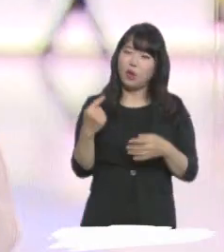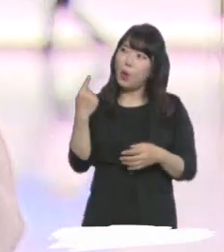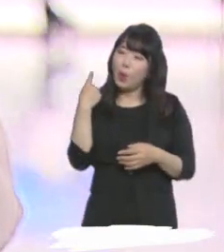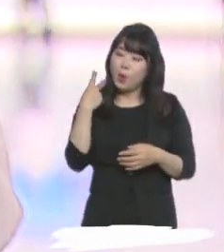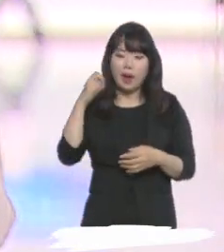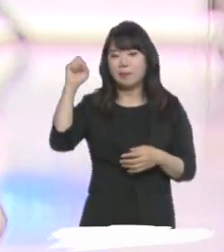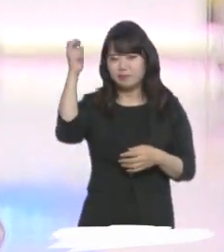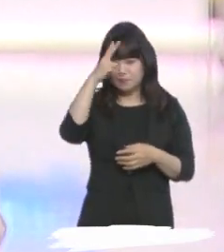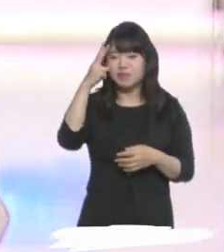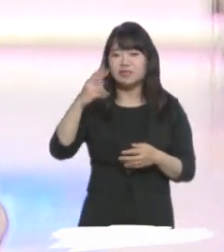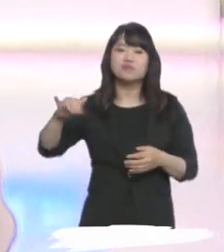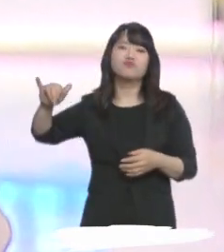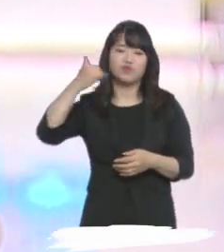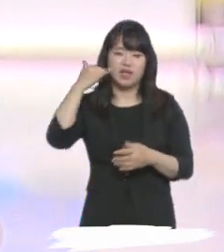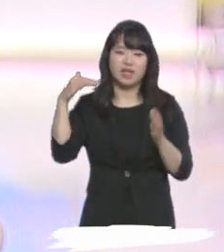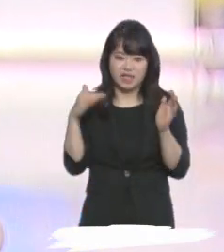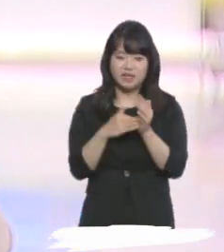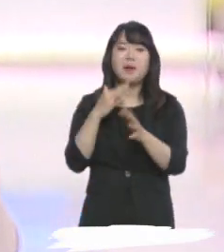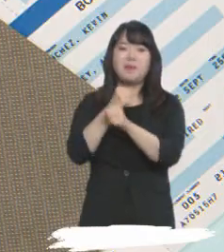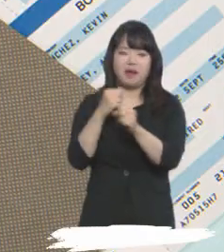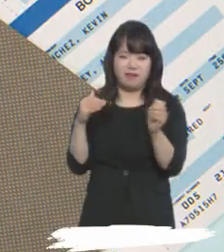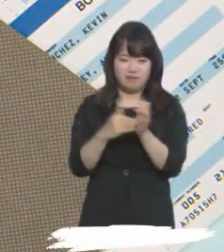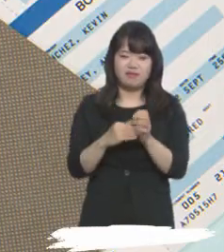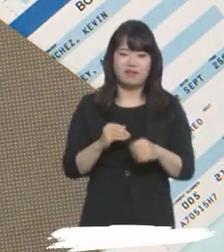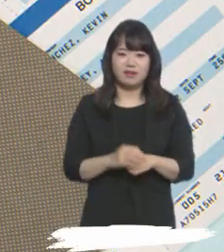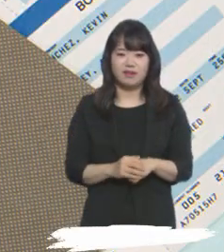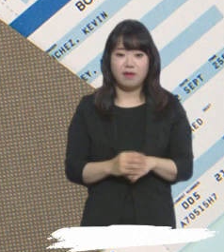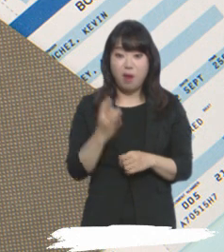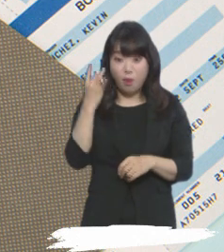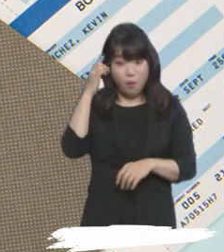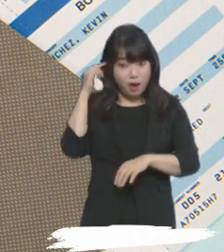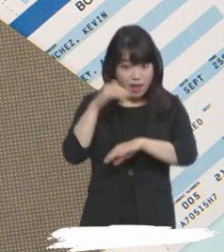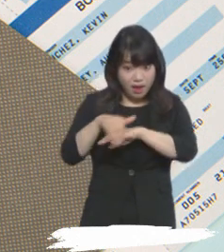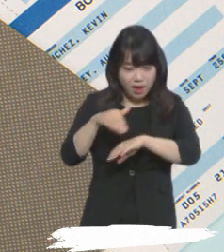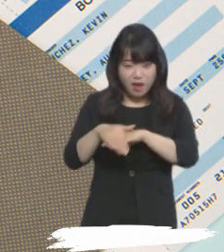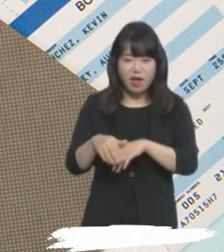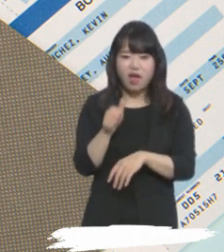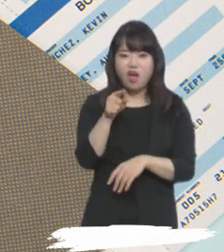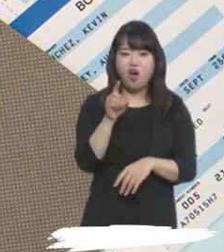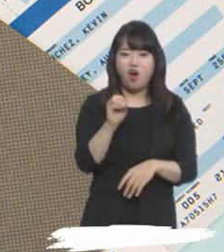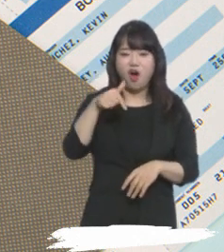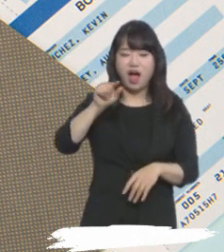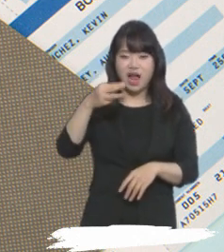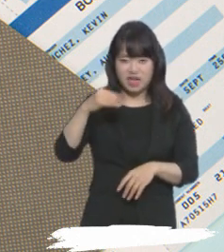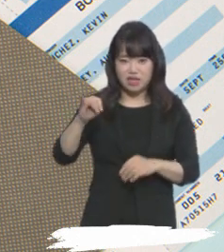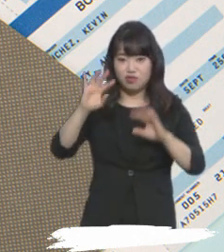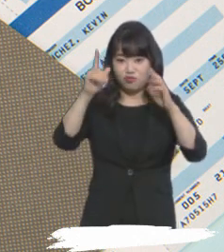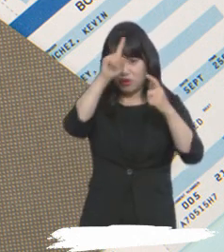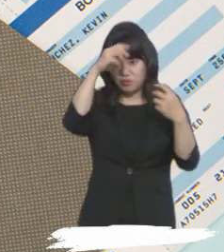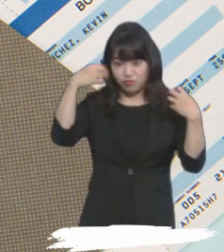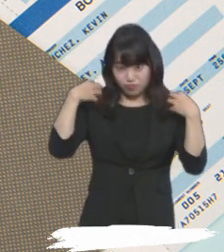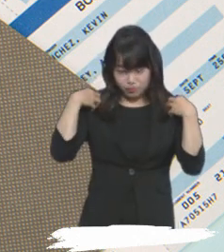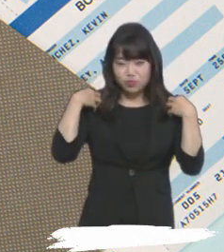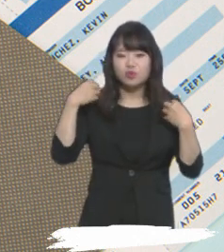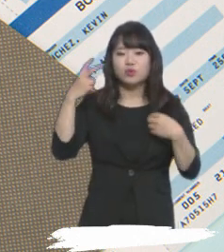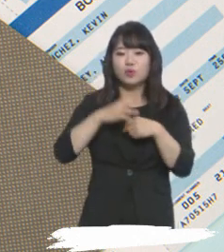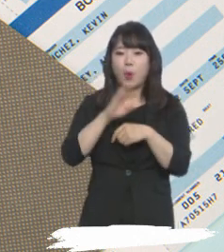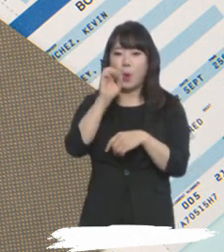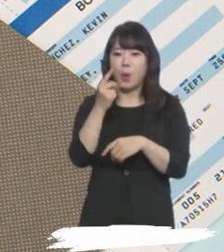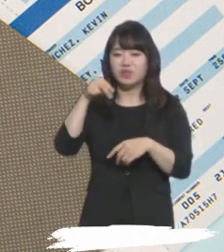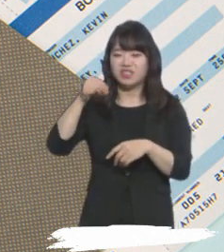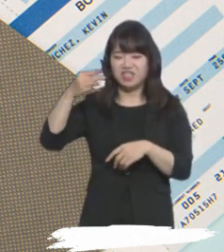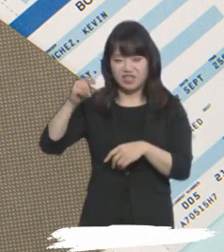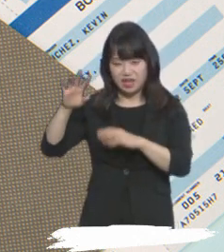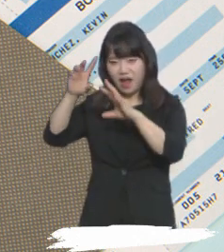그저께 연락 왔습니다. 컨택됐다고. 당초 여행 일정은 헝가리 부다페스트 국회의사당과 오스트리아 비엔나